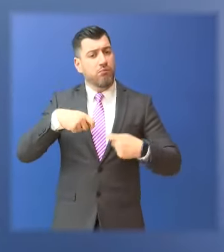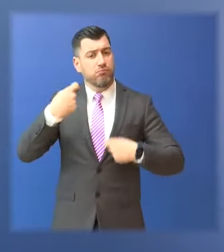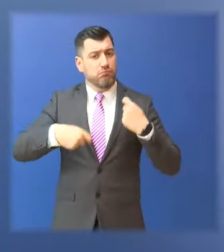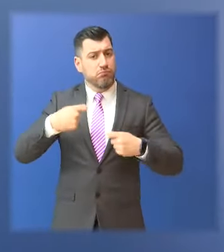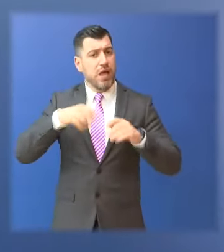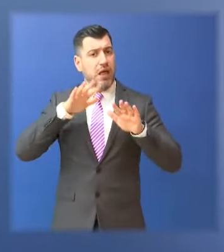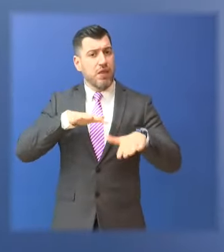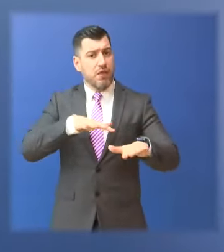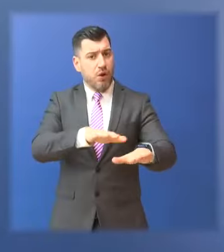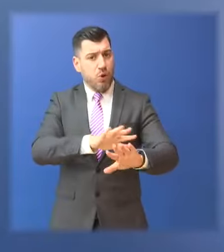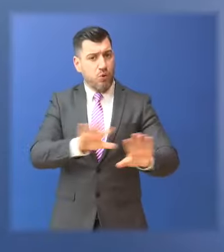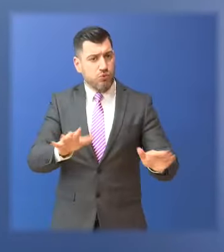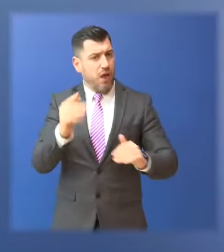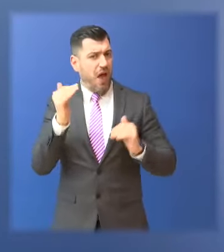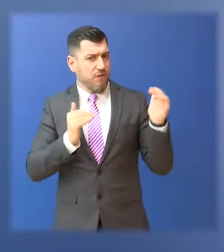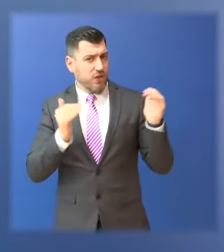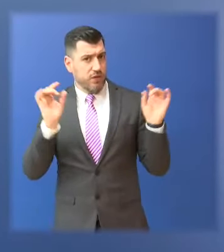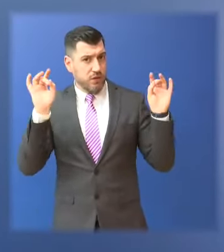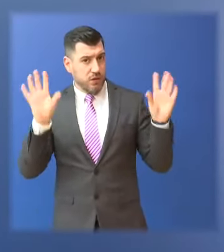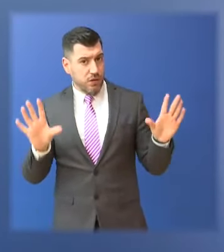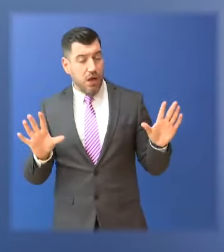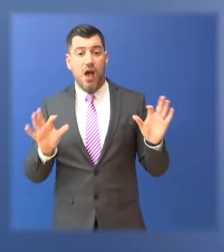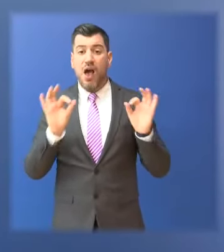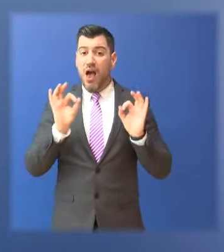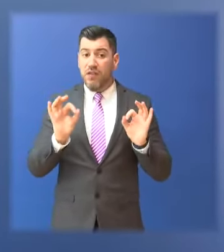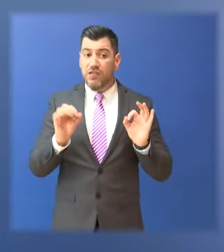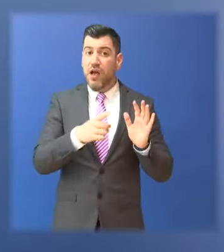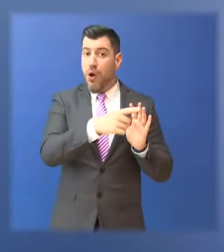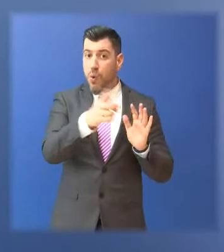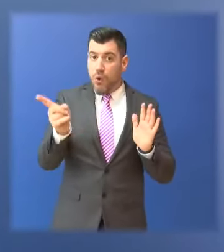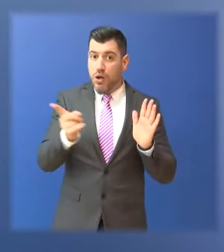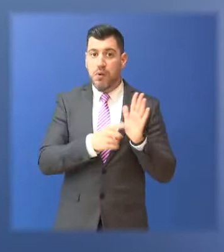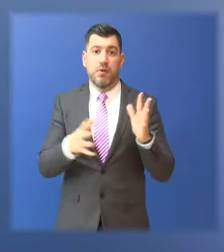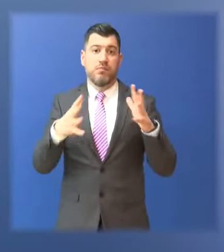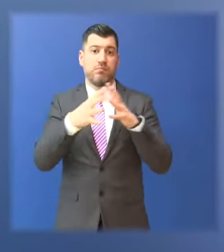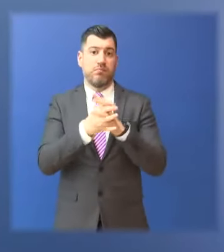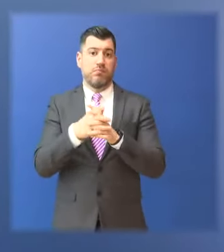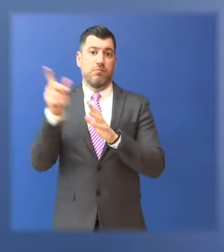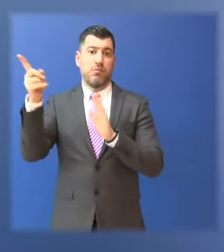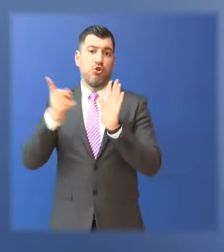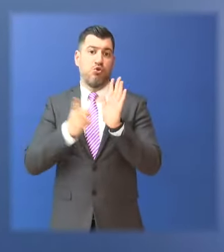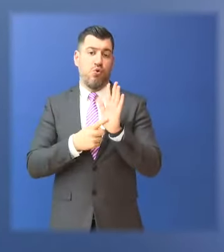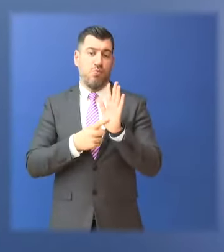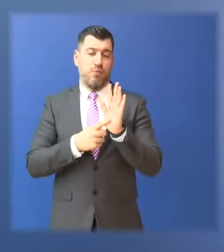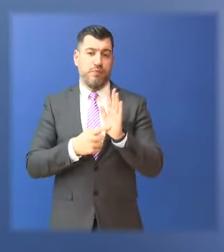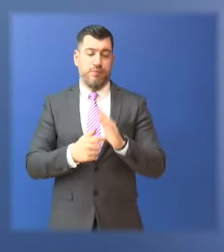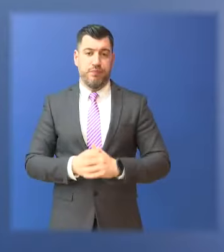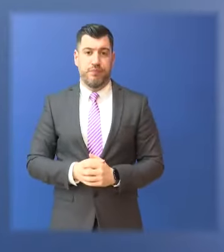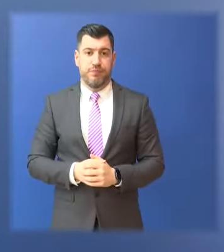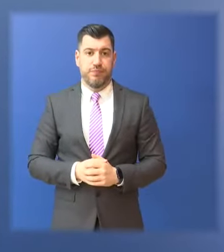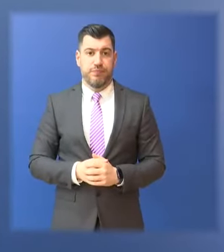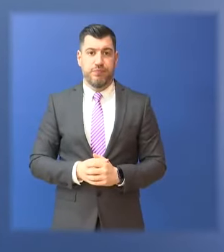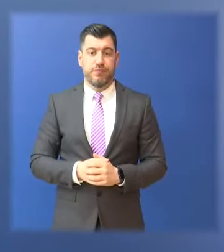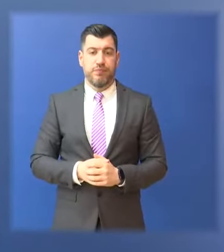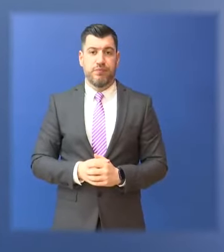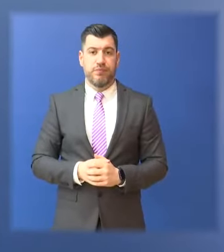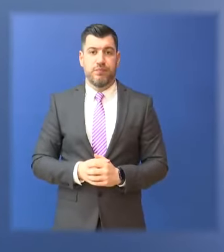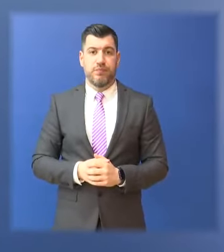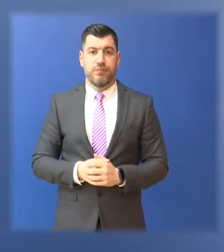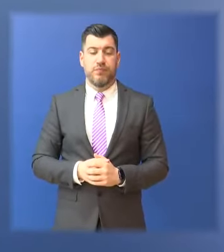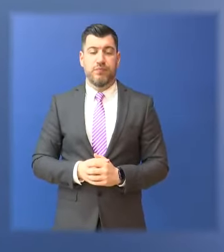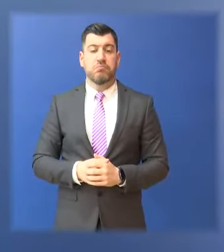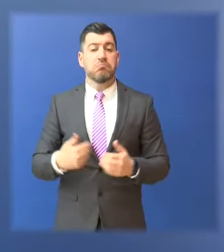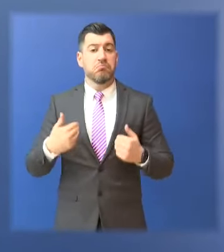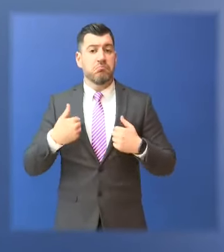το αμφισβητήσει, αλλά πάντοτε στο πλαίσιο του νόμου που ισχύει. Ως προς την ουσία των αιτημάτων αυτών, απάντησα και στην προηγούμενη ερώτηση του συναδέλφου σας.